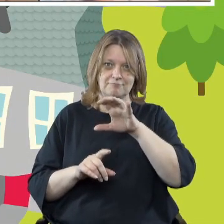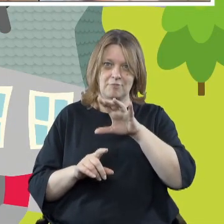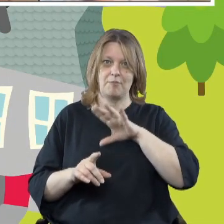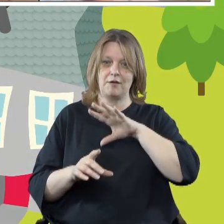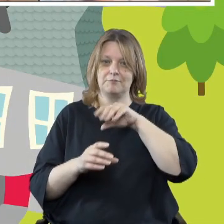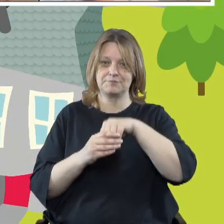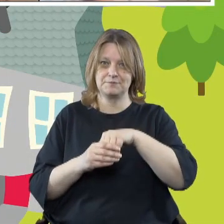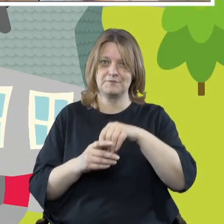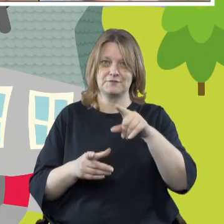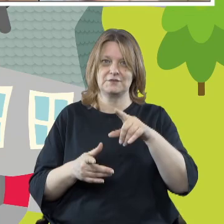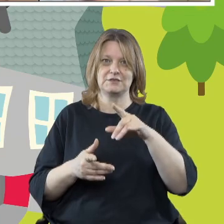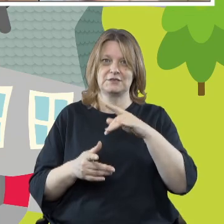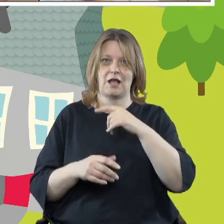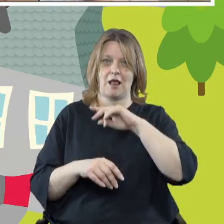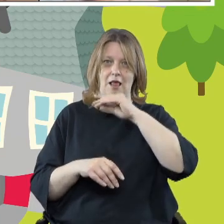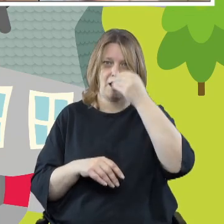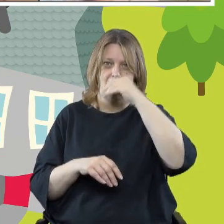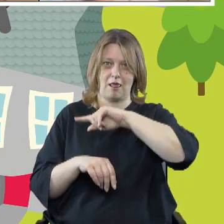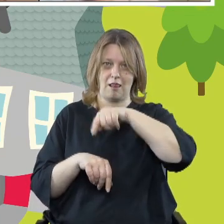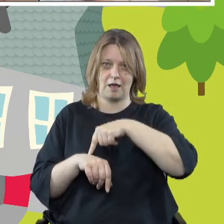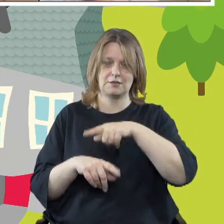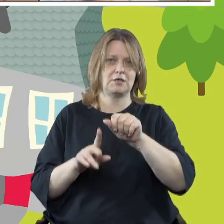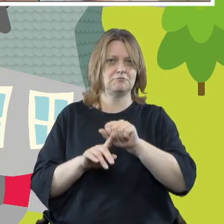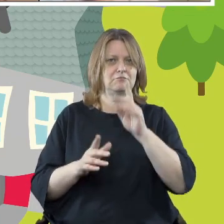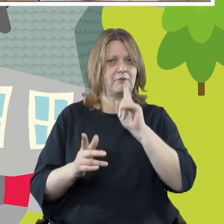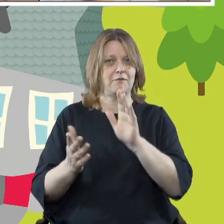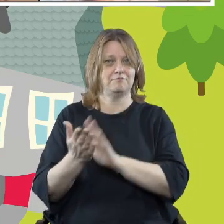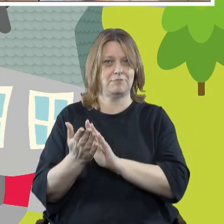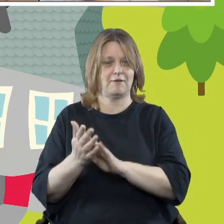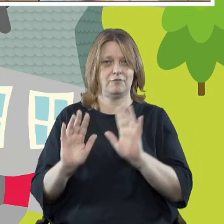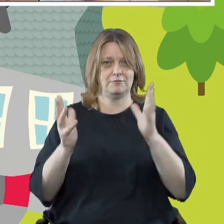oglądają transmisję, uczestniczą w lekcji. Znakomicie, brawo.